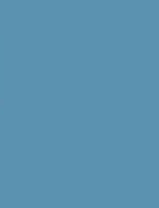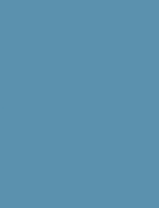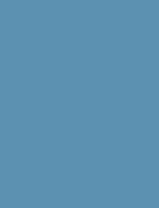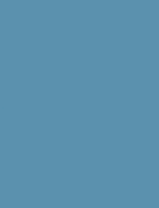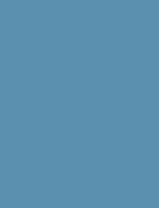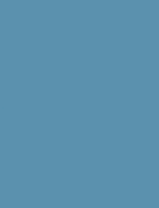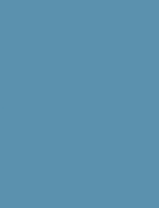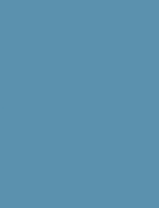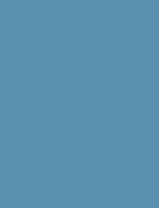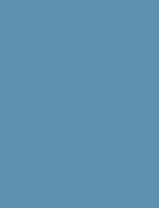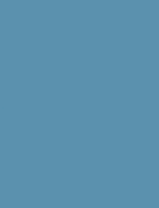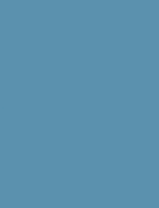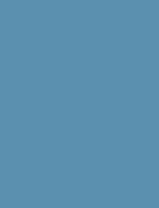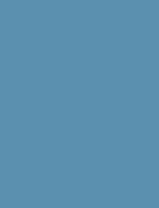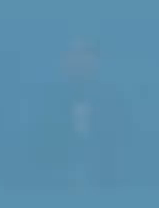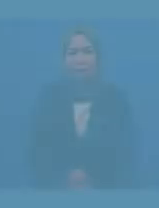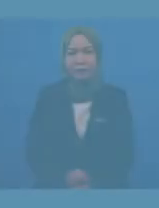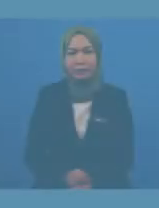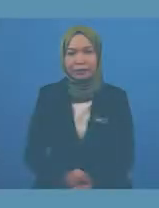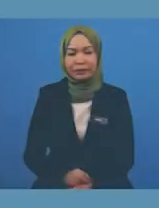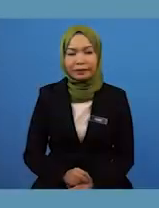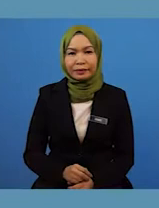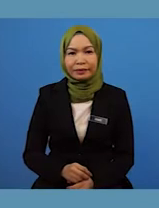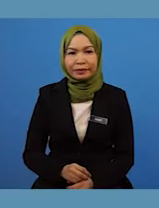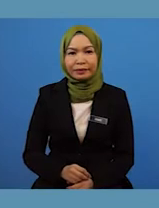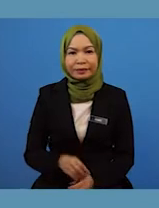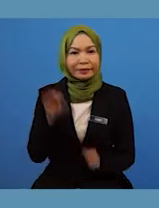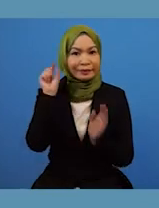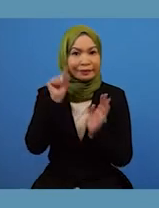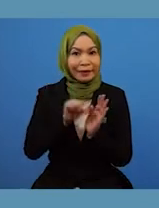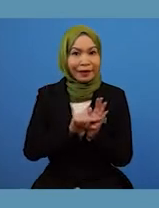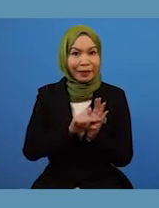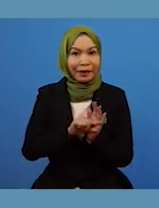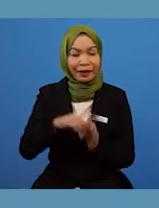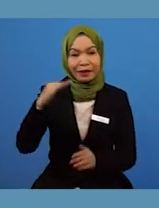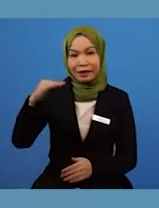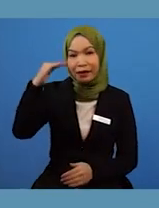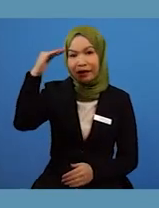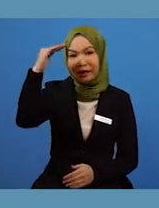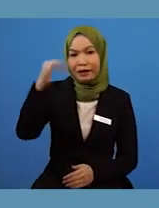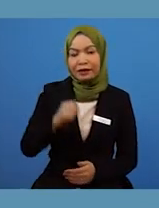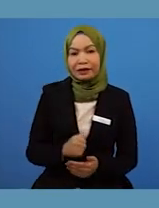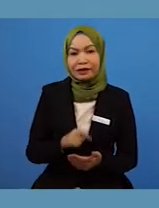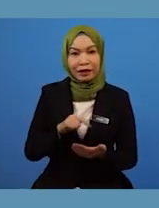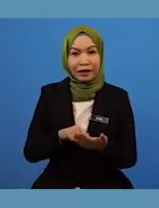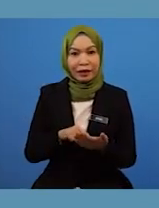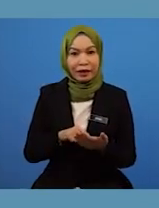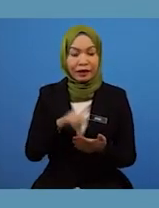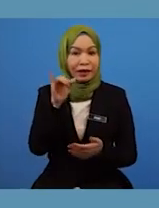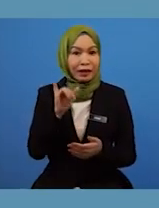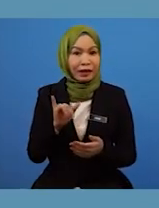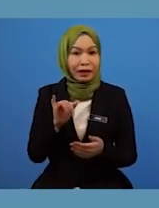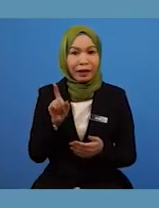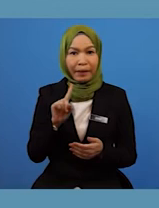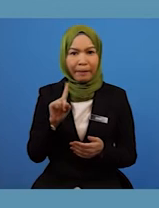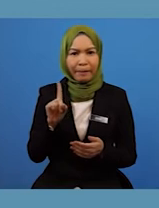726 kilojoule per mol. Antara gambarajah aras tenaga berikut, yang